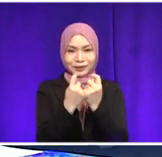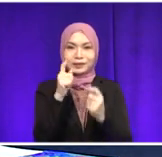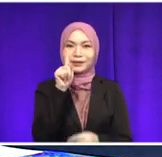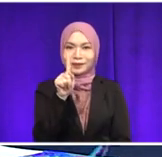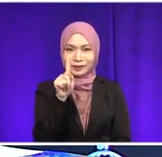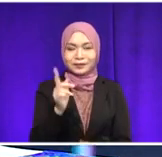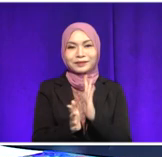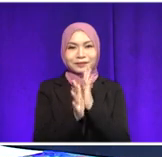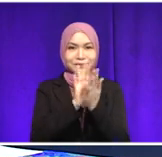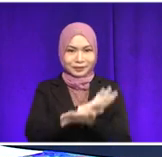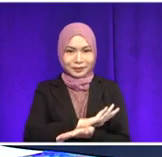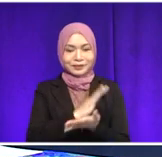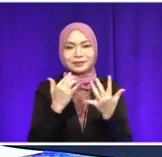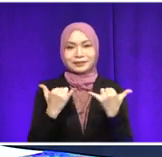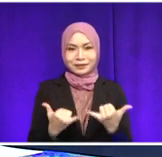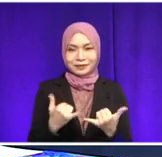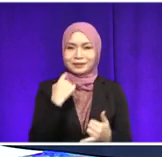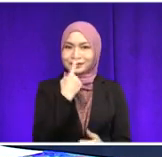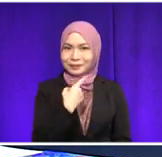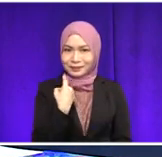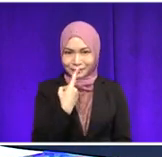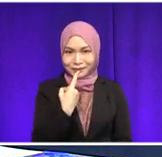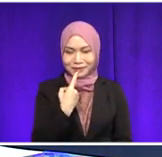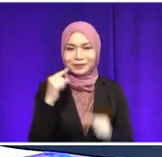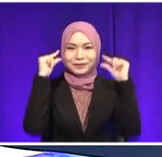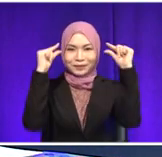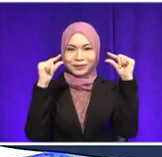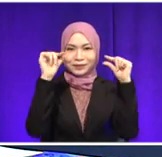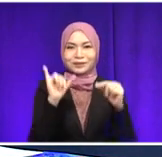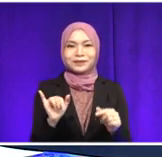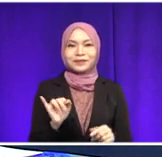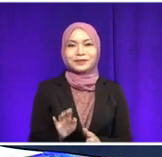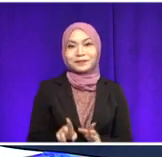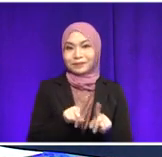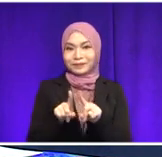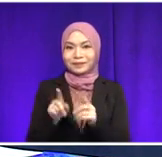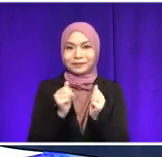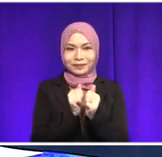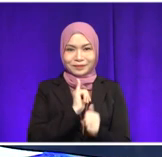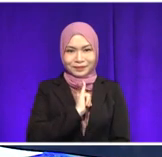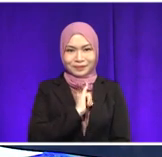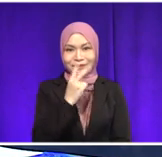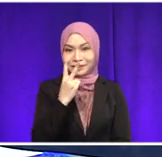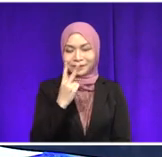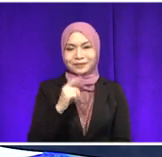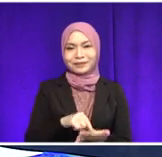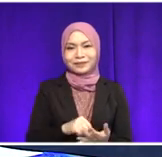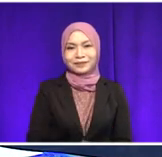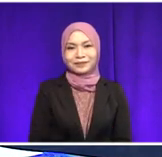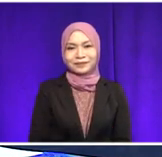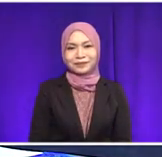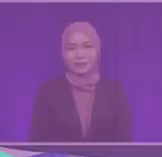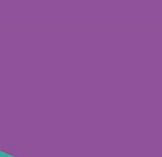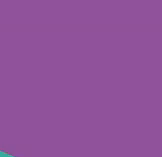jadi persoalan sekarang ini Siapakah guru yang akan bersama event apotesiskan dulu profil guru kita